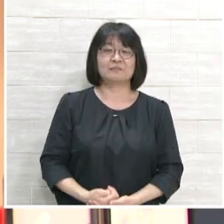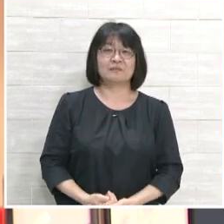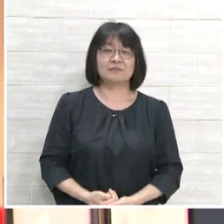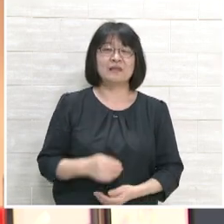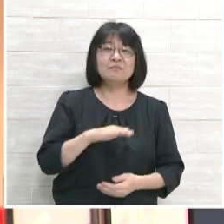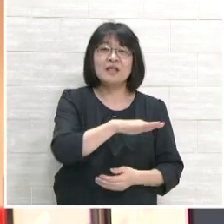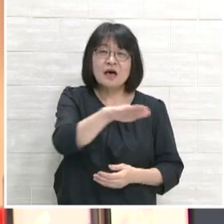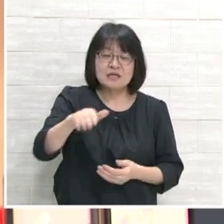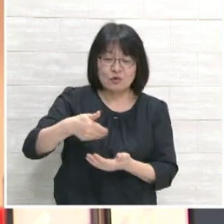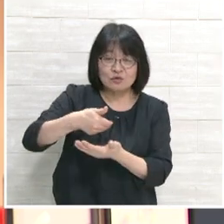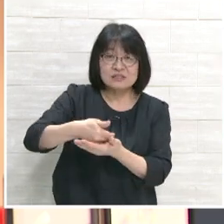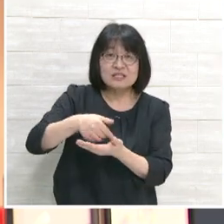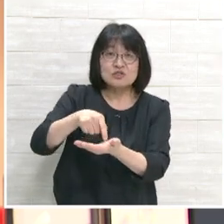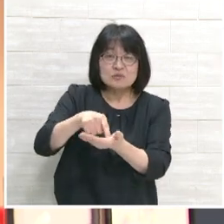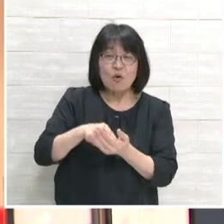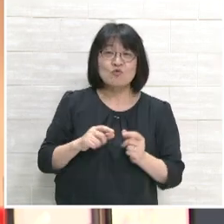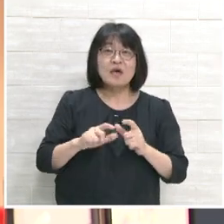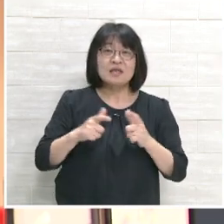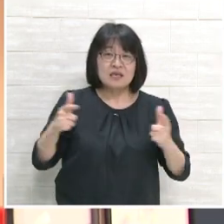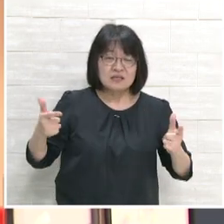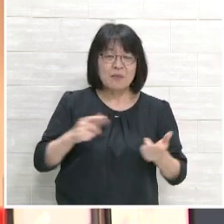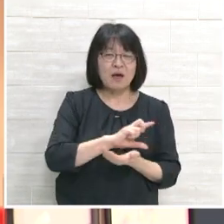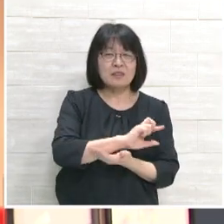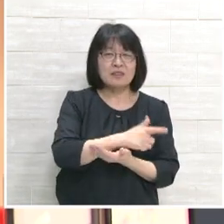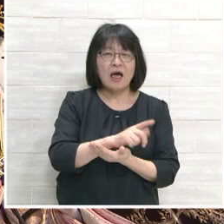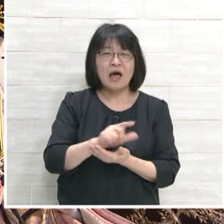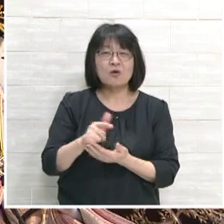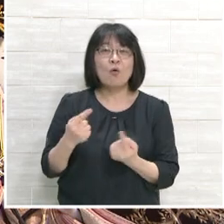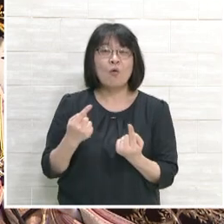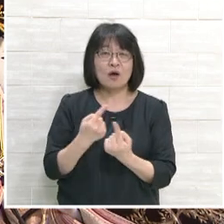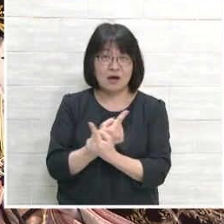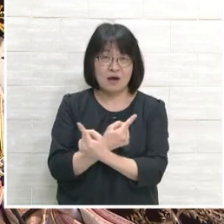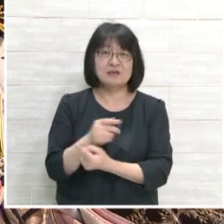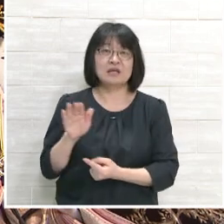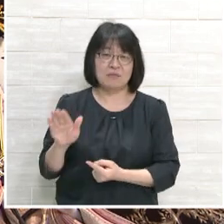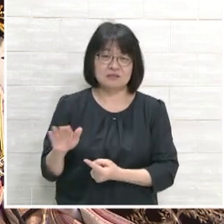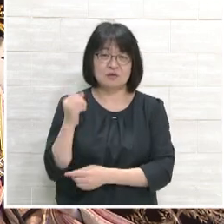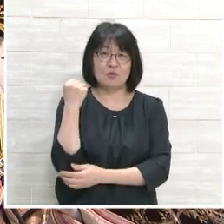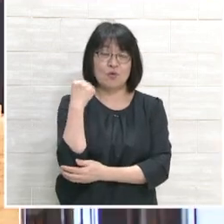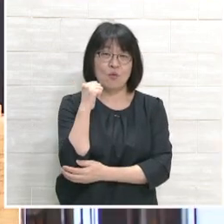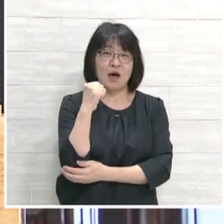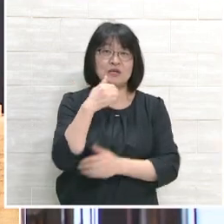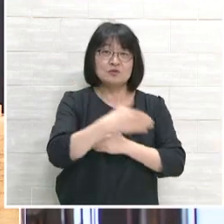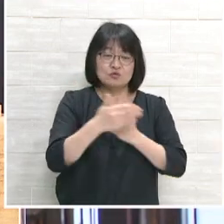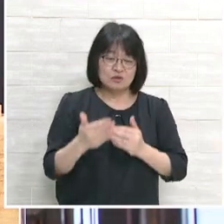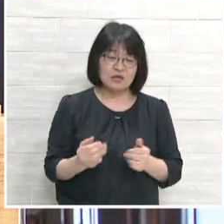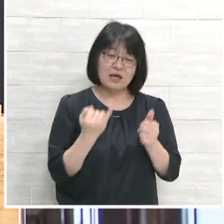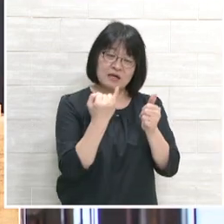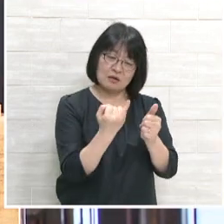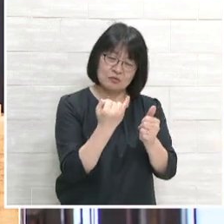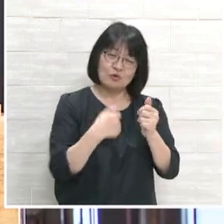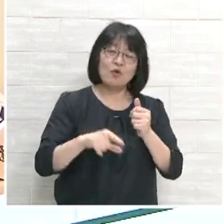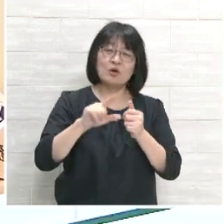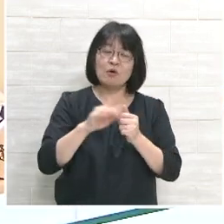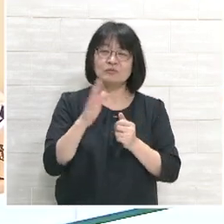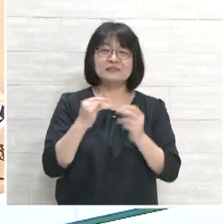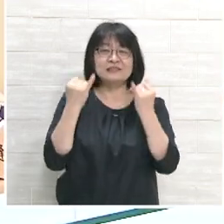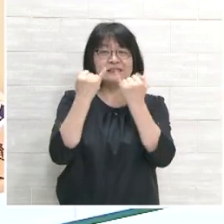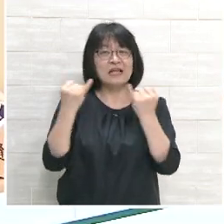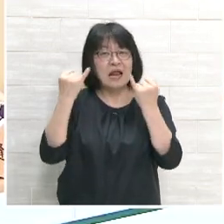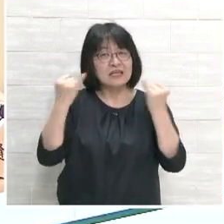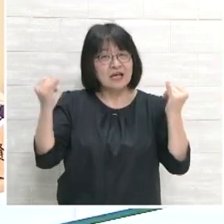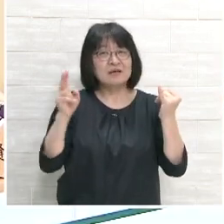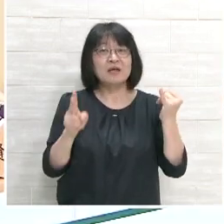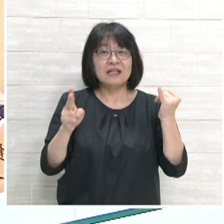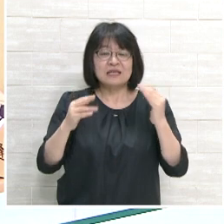皆様のニーズも増えてきているので、すごく多様化してきているかと思います。和室に飾るとかっていうよりは、インテリアとして家の中に合うものっていうのを選ば